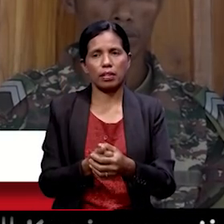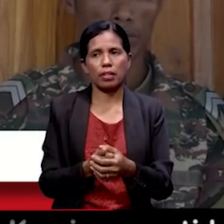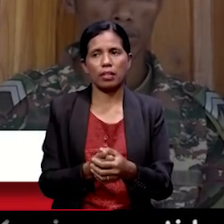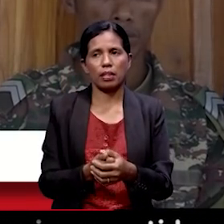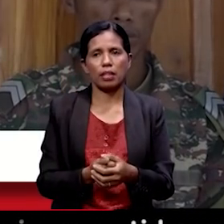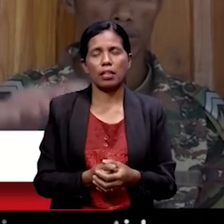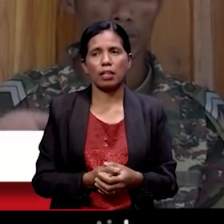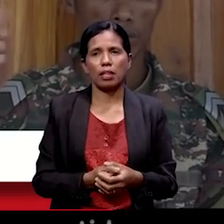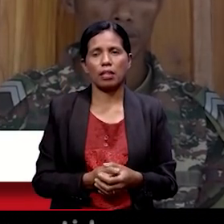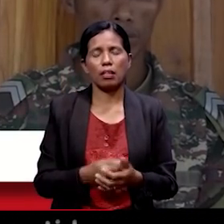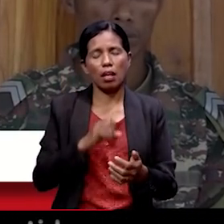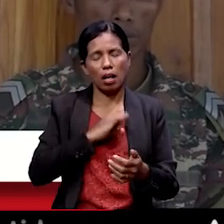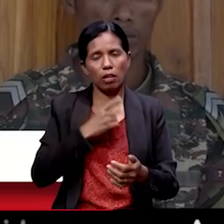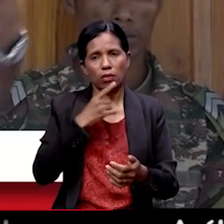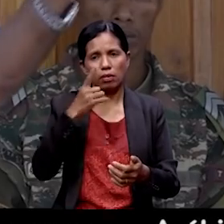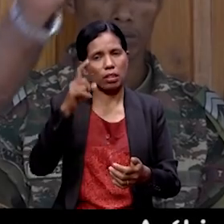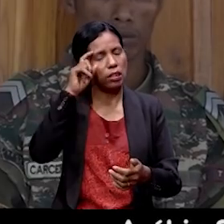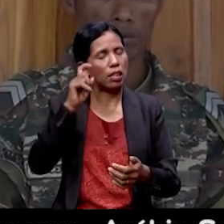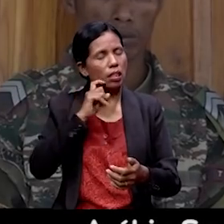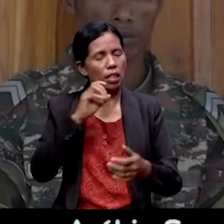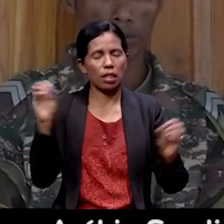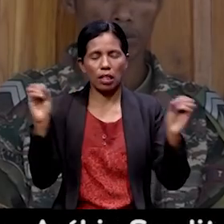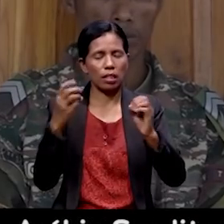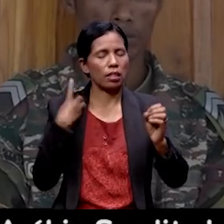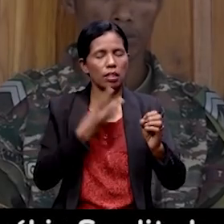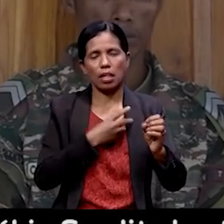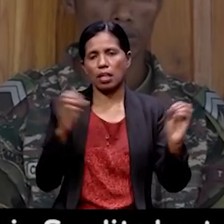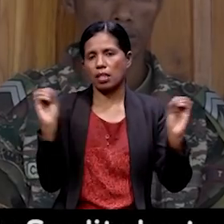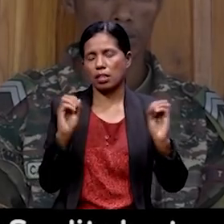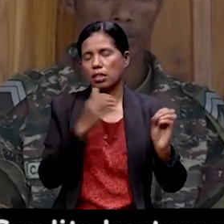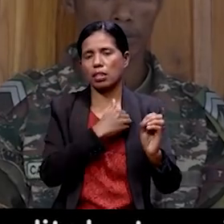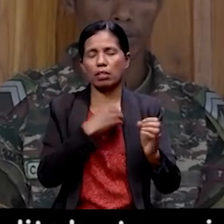Audi yang kata sana nan lai itu lau kuah historia naro.